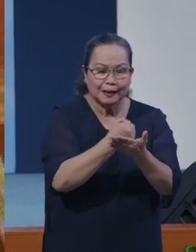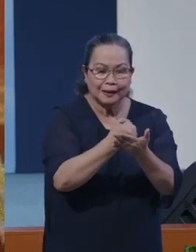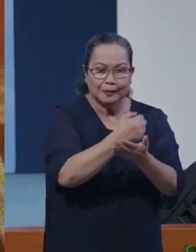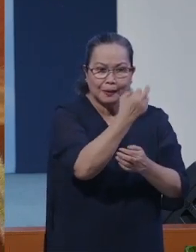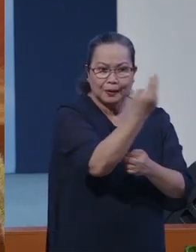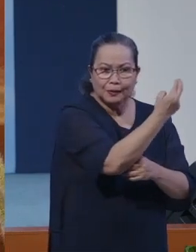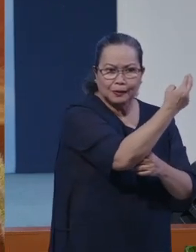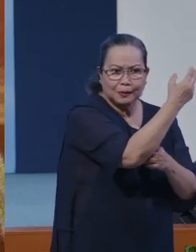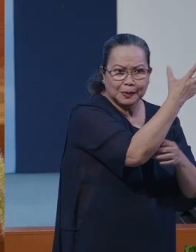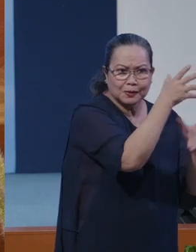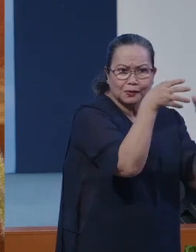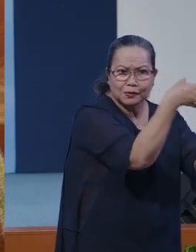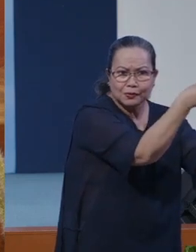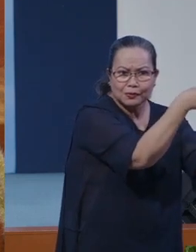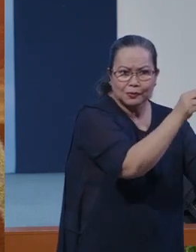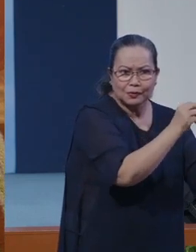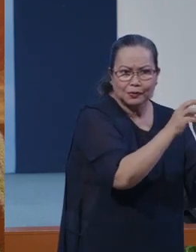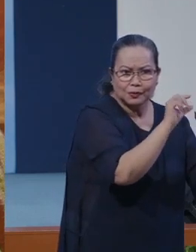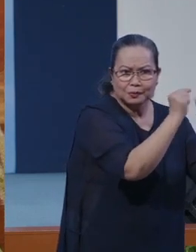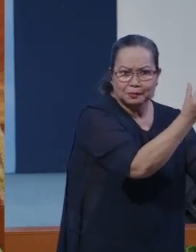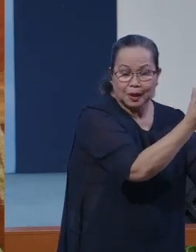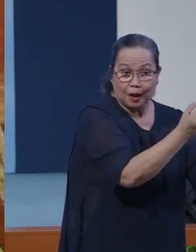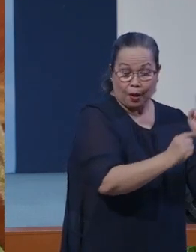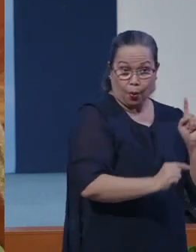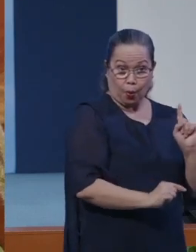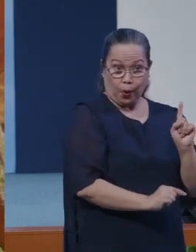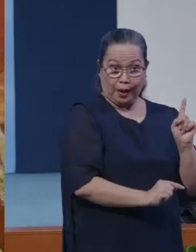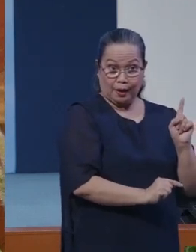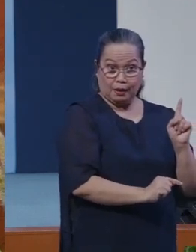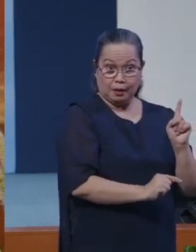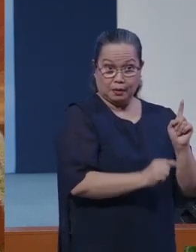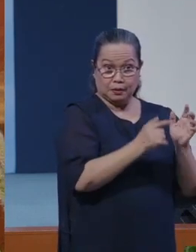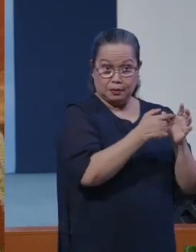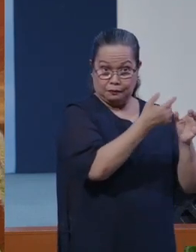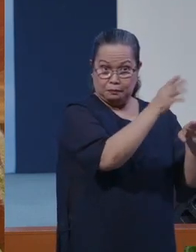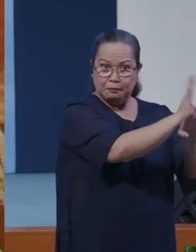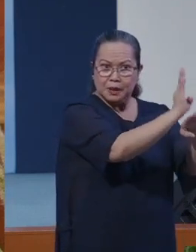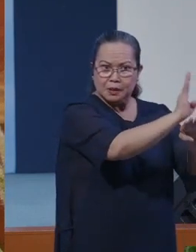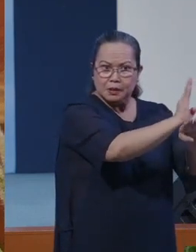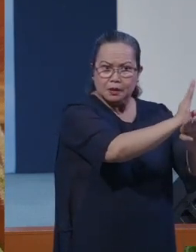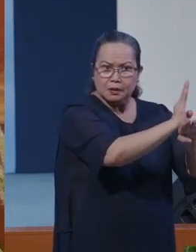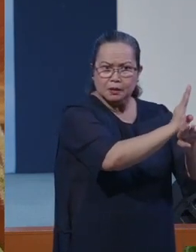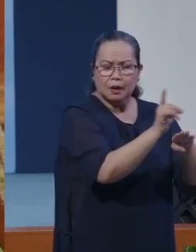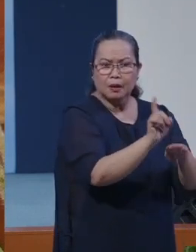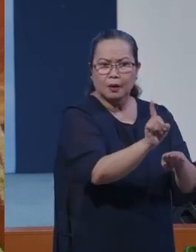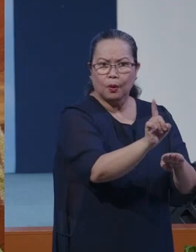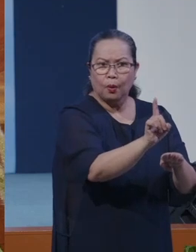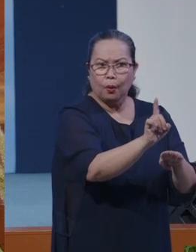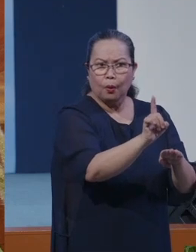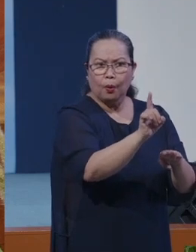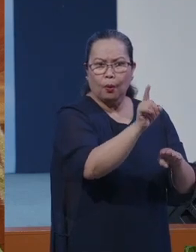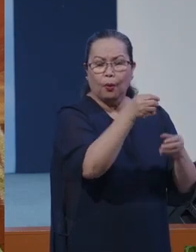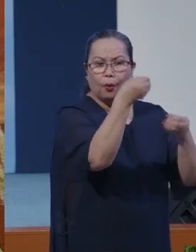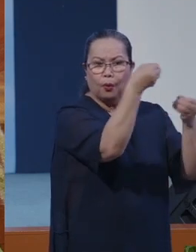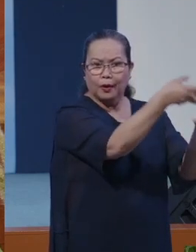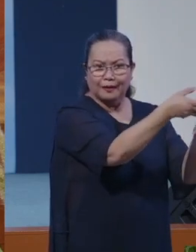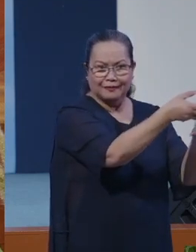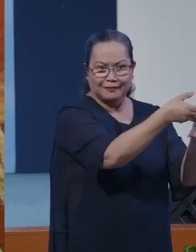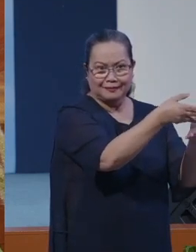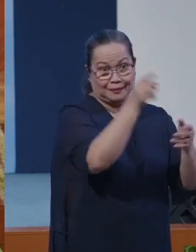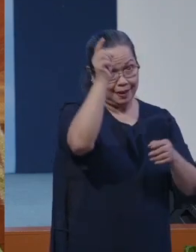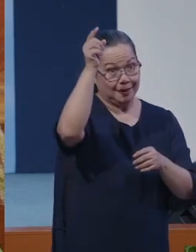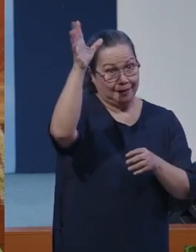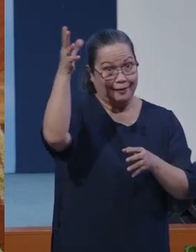Group? Hindi ba nanggagaling yon sa kanilang mga negosyo na sino bang may bigay? Di ba